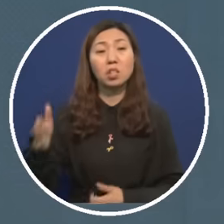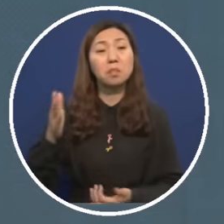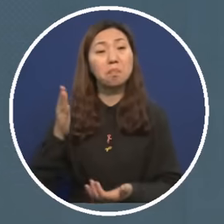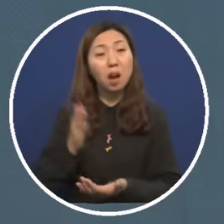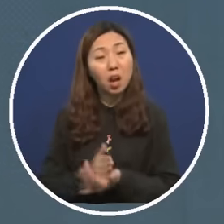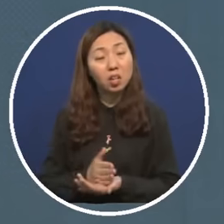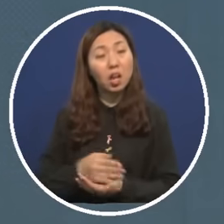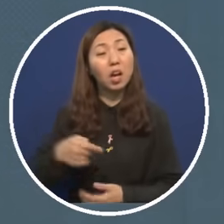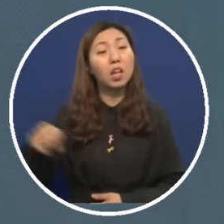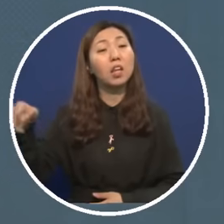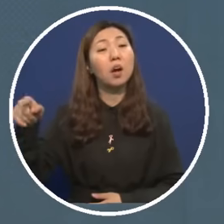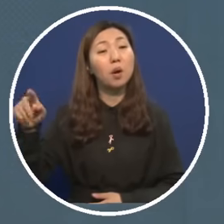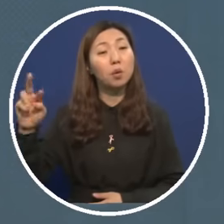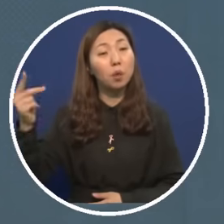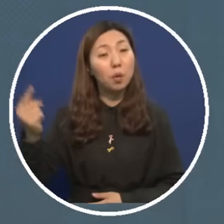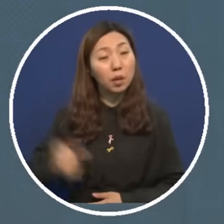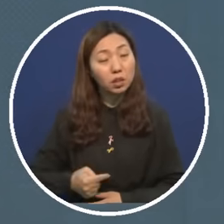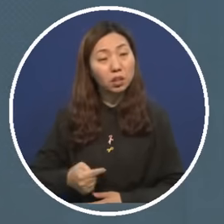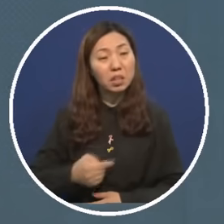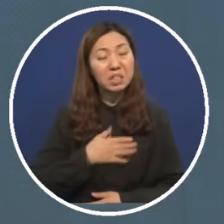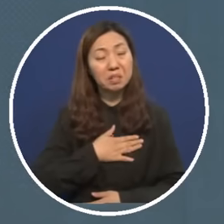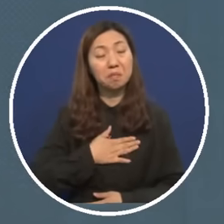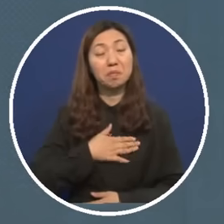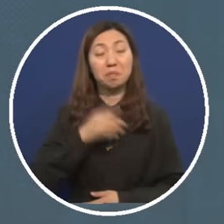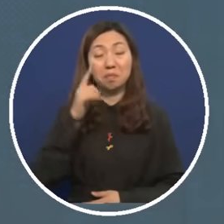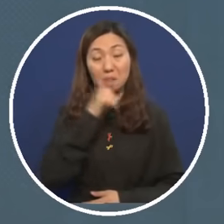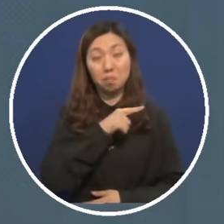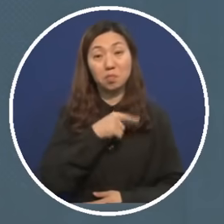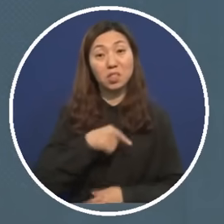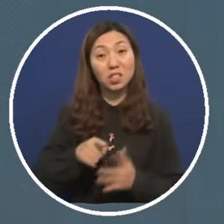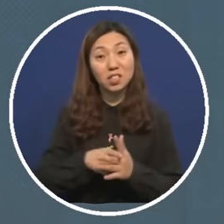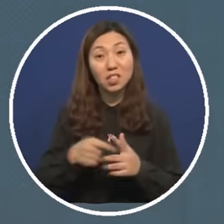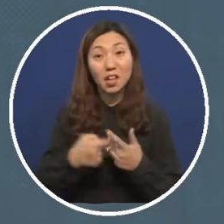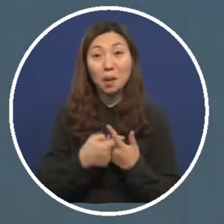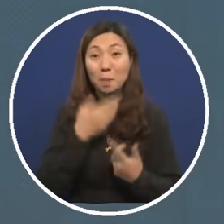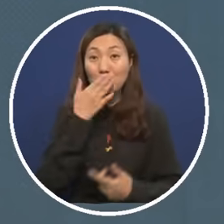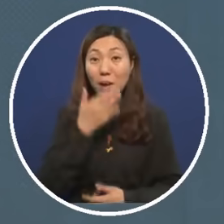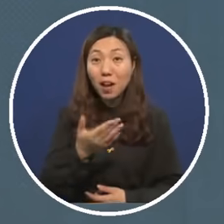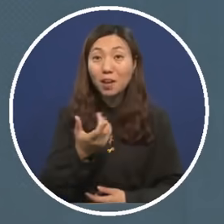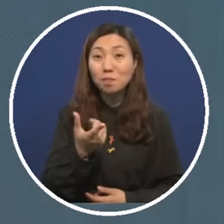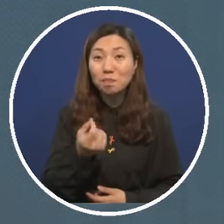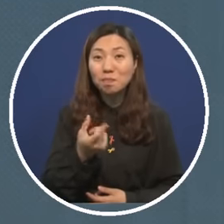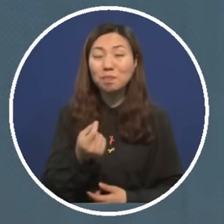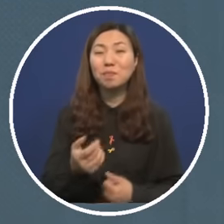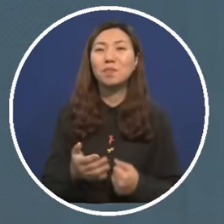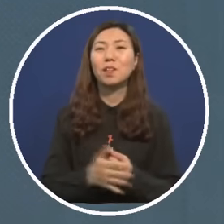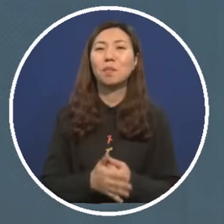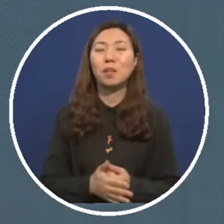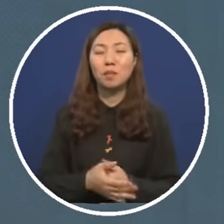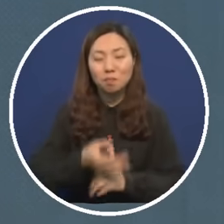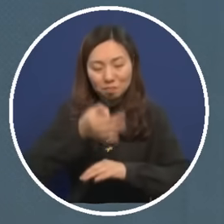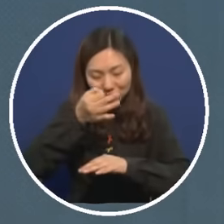그랬는데 갔다 왔을 때는 기분이 나쁘겠다 하는 게 이해가 돼야 안 돼요? 이해가 되니까